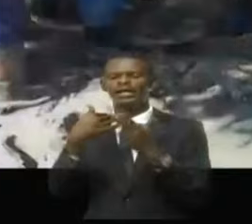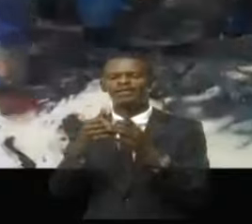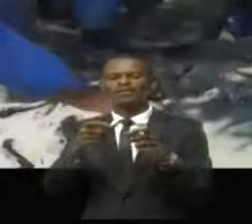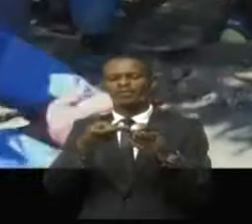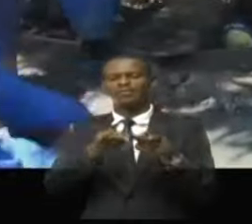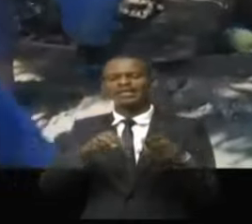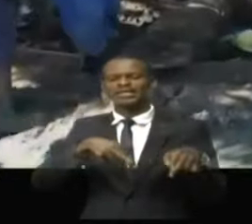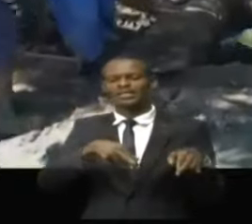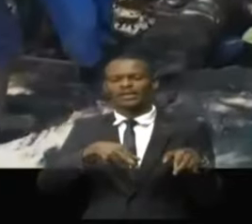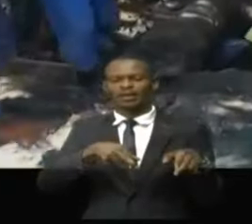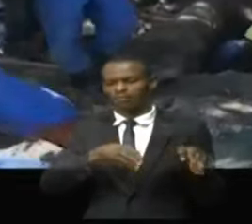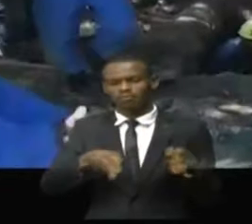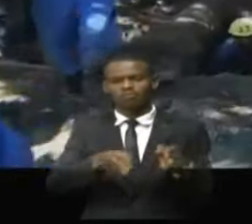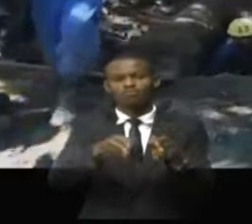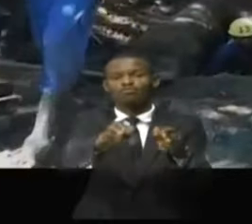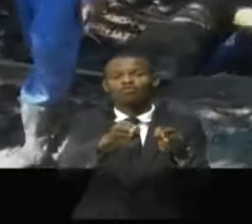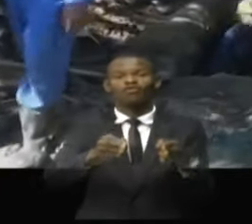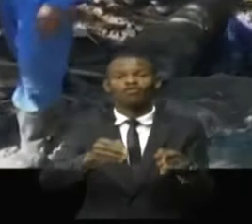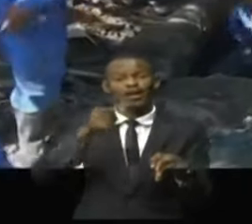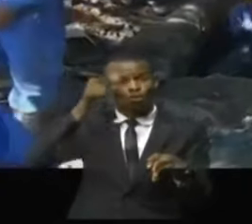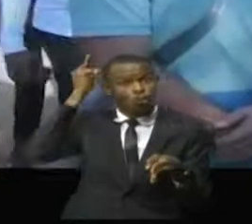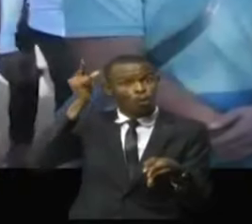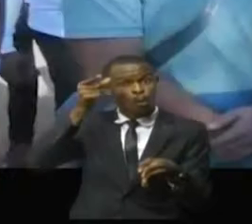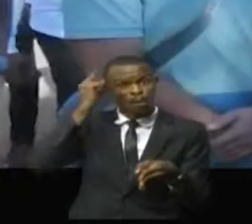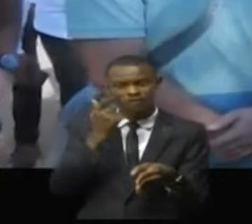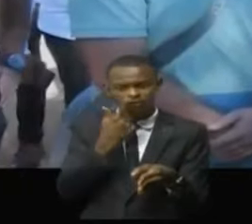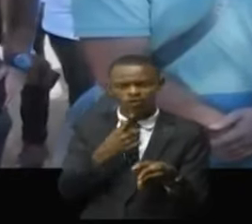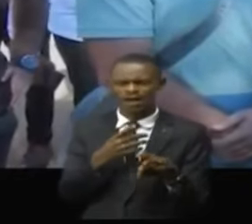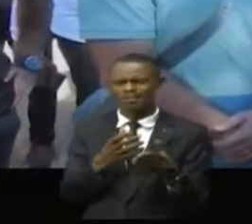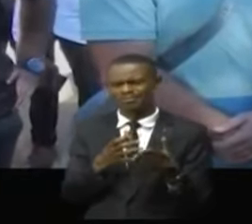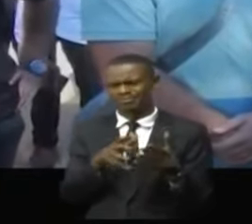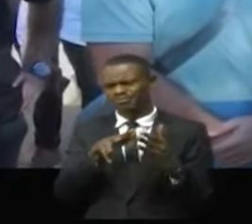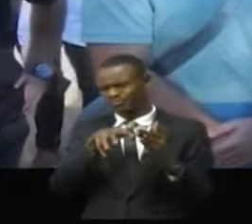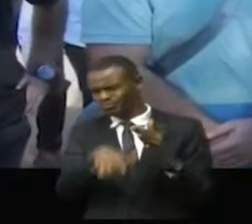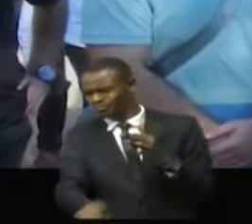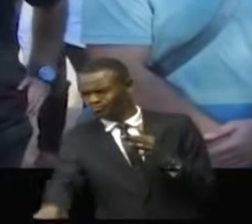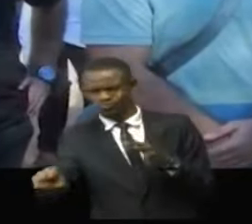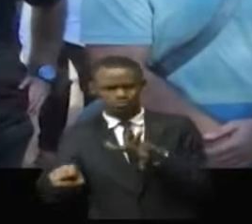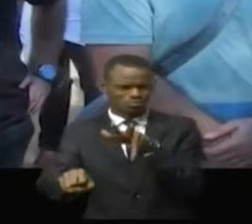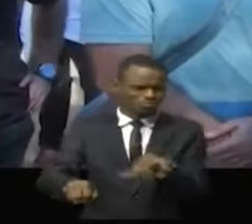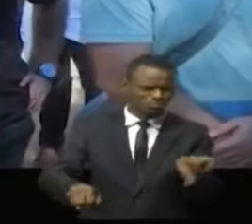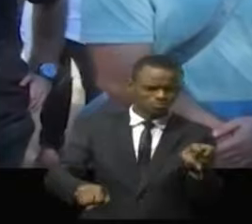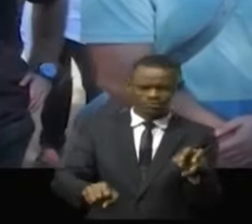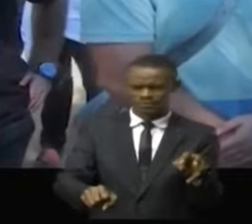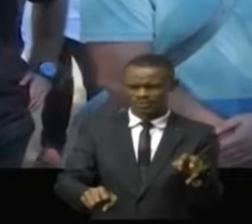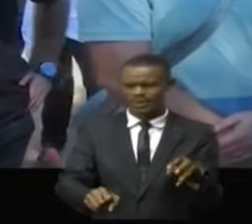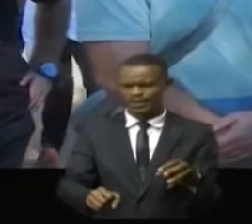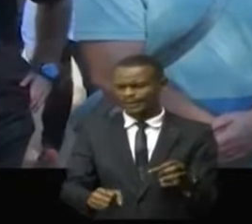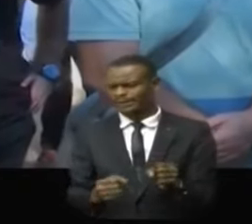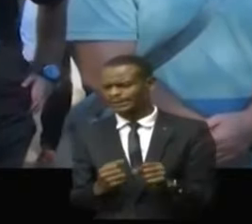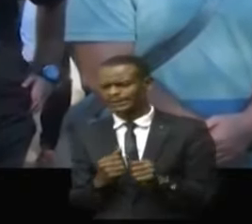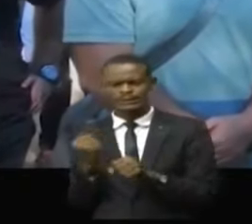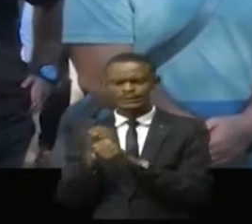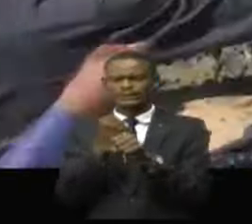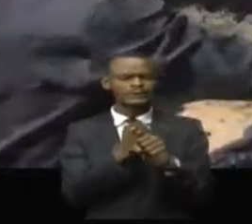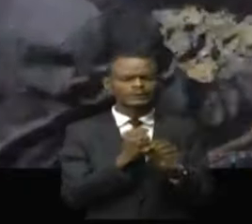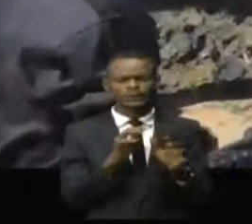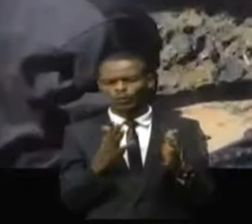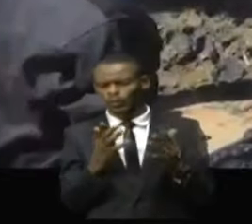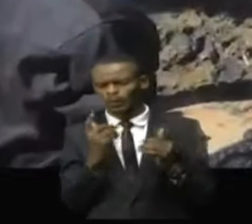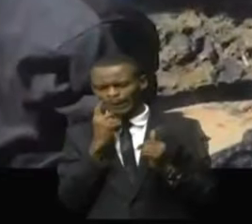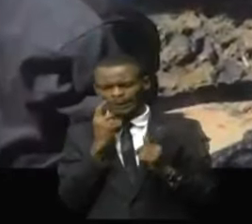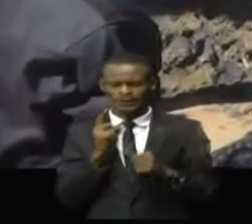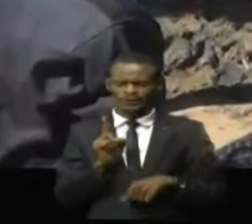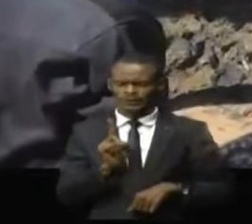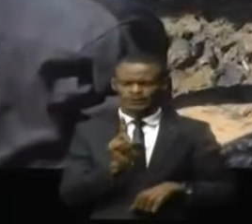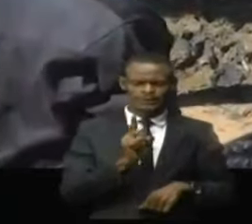collecteurs, question de lutter contre les inondations. Sur place, la chef de l'exécutif provincial exprime son indignation face